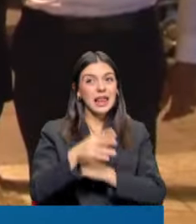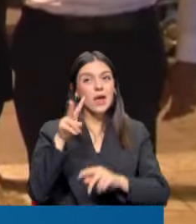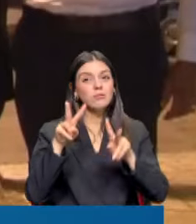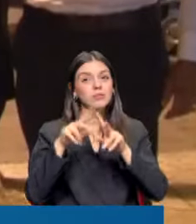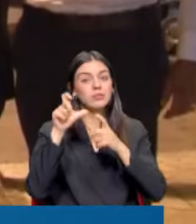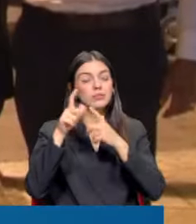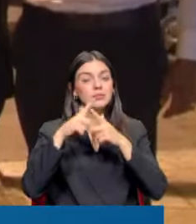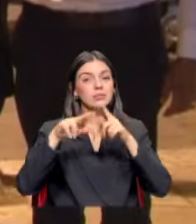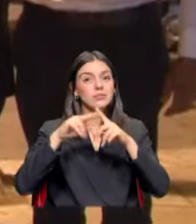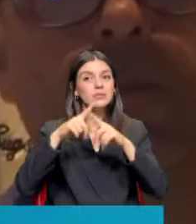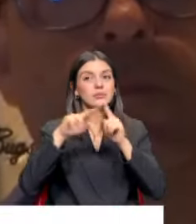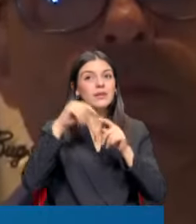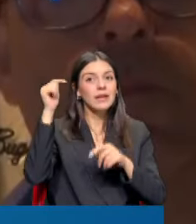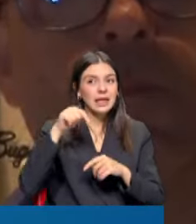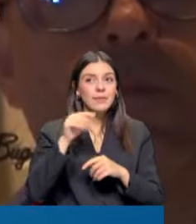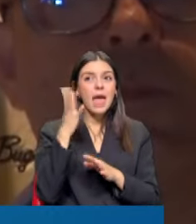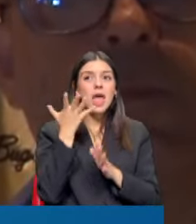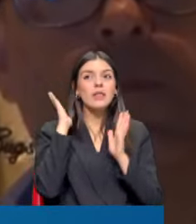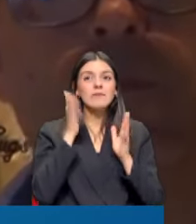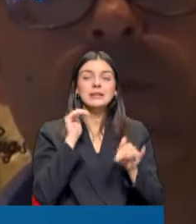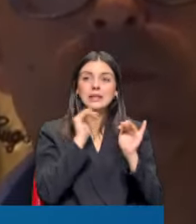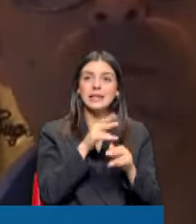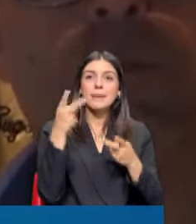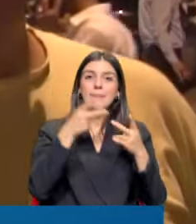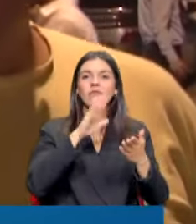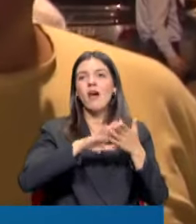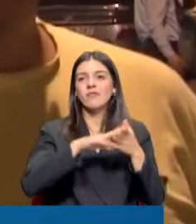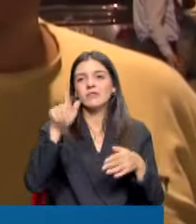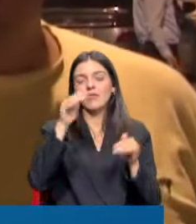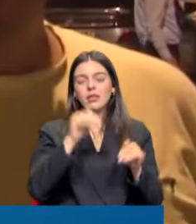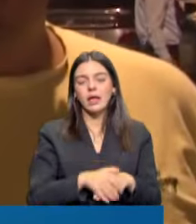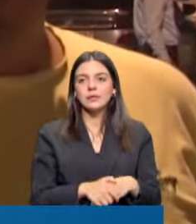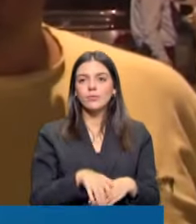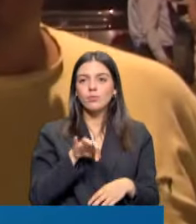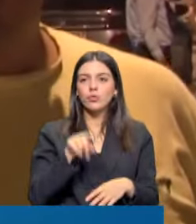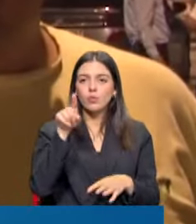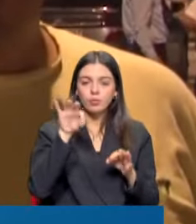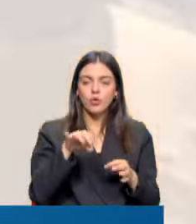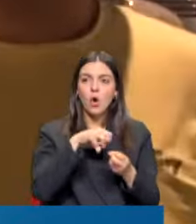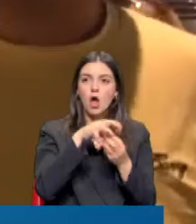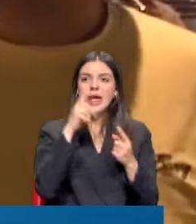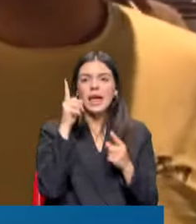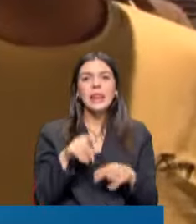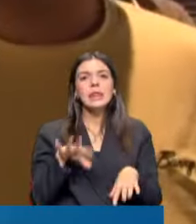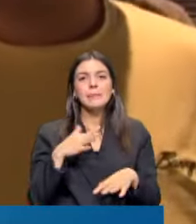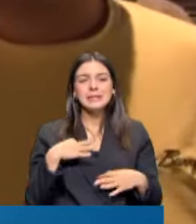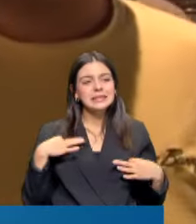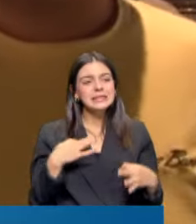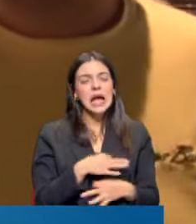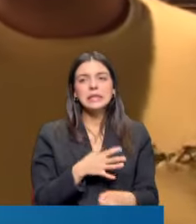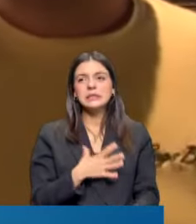Yıldırım'a ise en büyük destek mesai arkadaşlarından geldi. Bugün bu olay ilk değil. Biz saygı